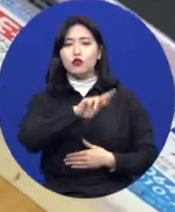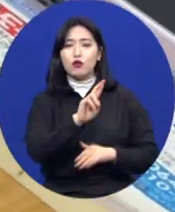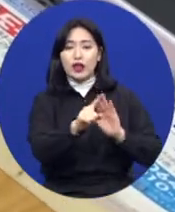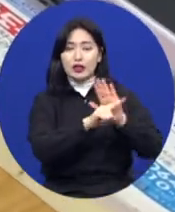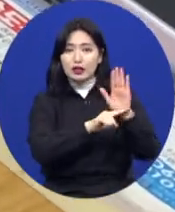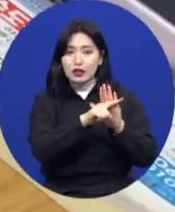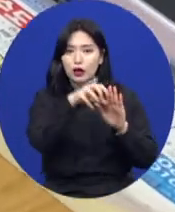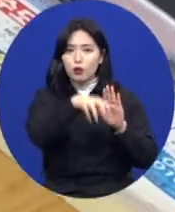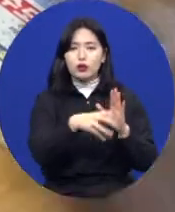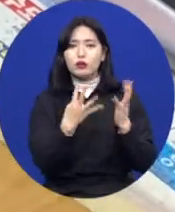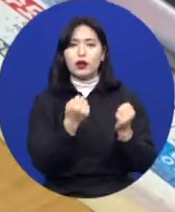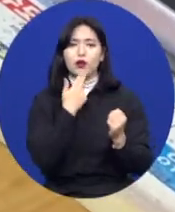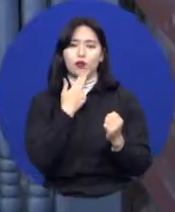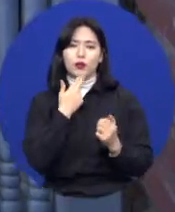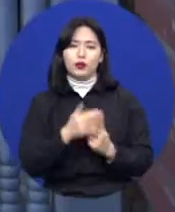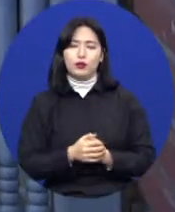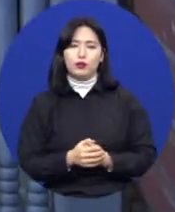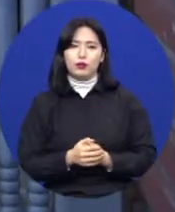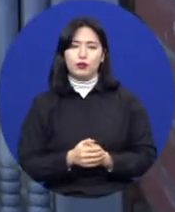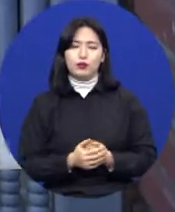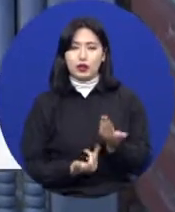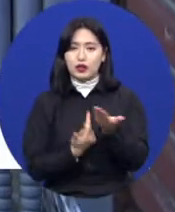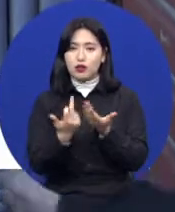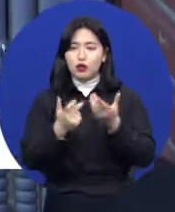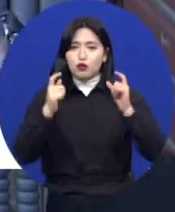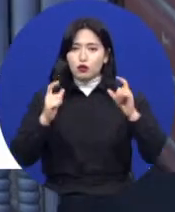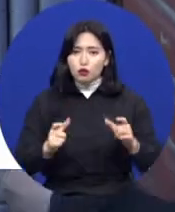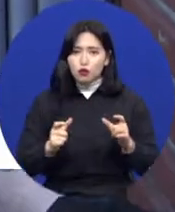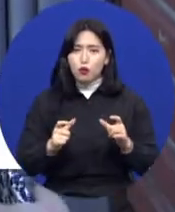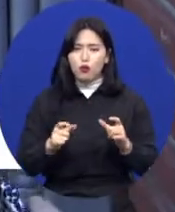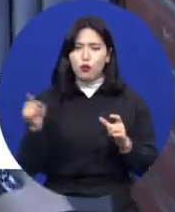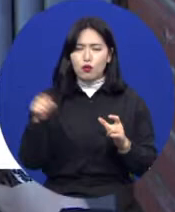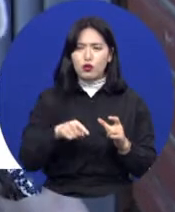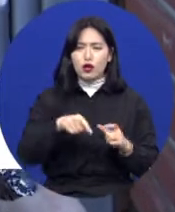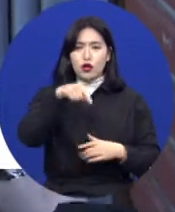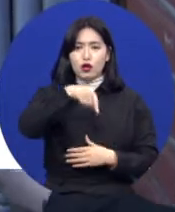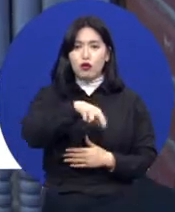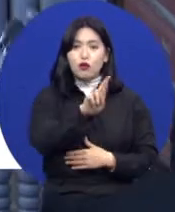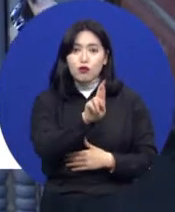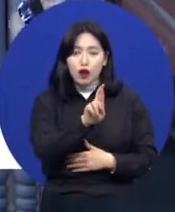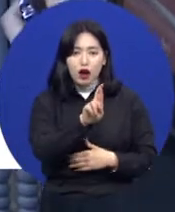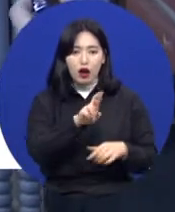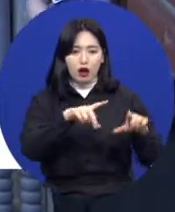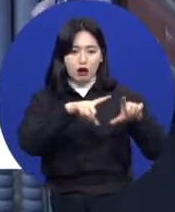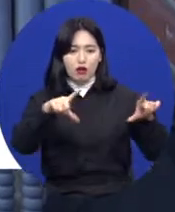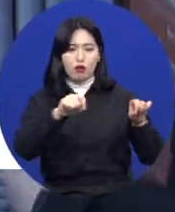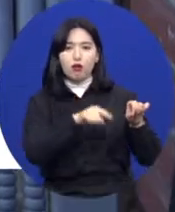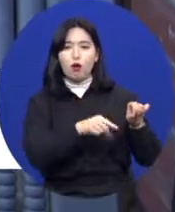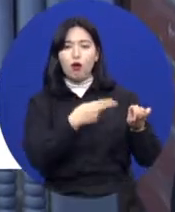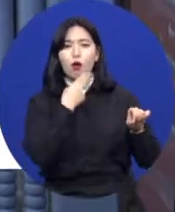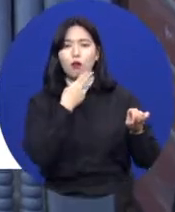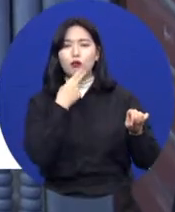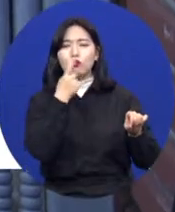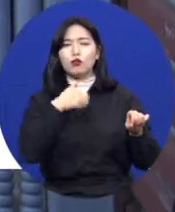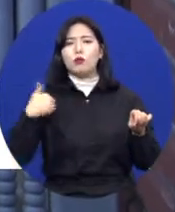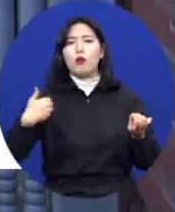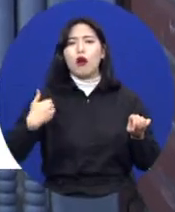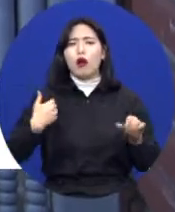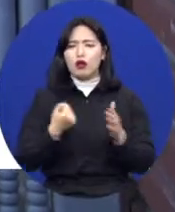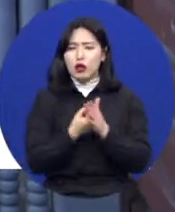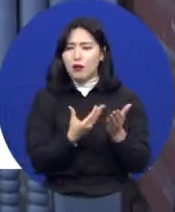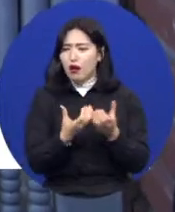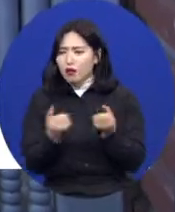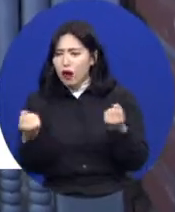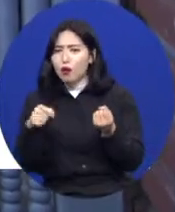스캐너가 별로 없기 때문입니다. 제주도는 따로 저렇게 QR코드 찍는 패드가 잘 없는지 몰라서 지금 따로